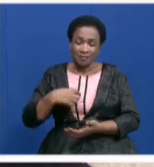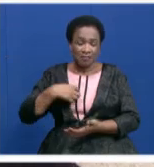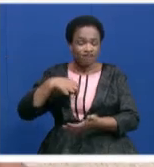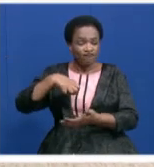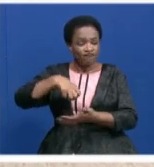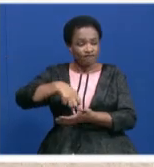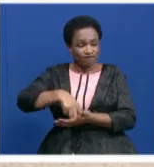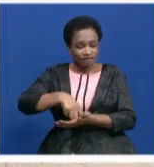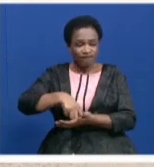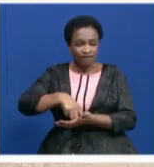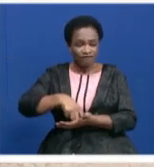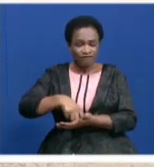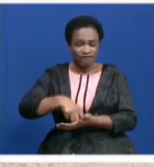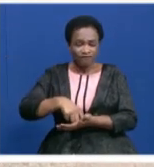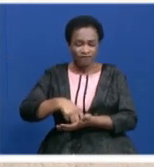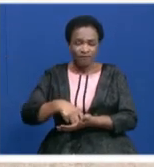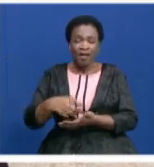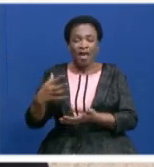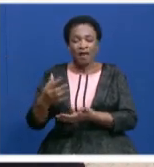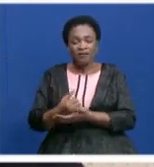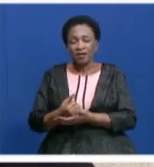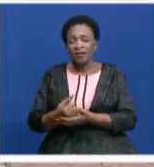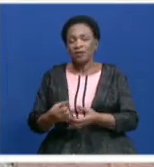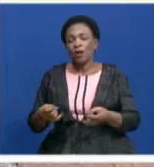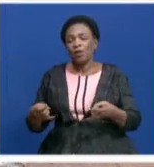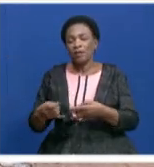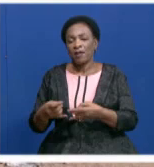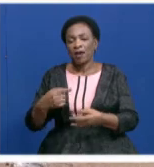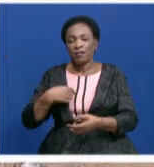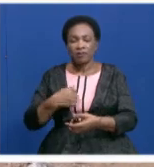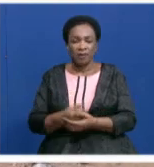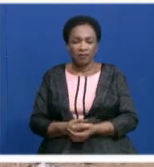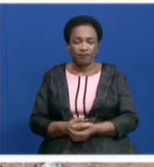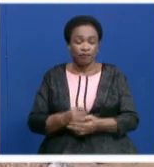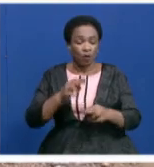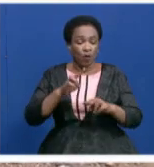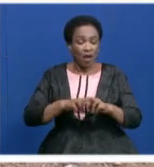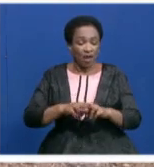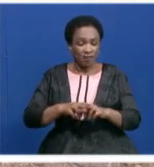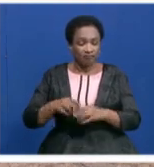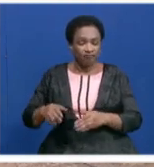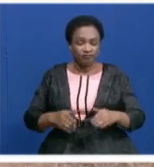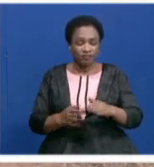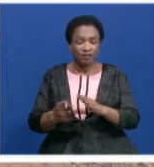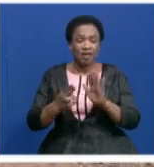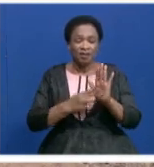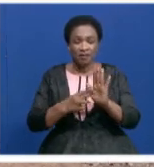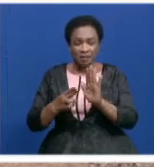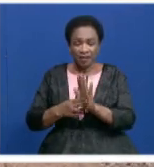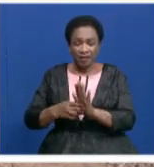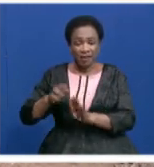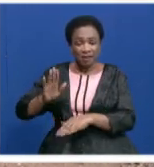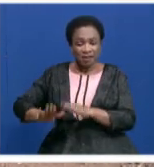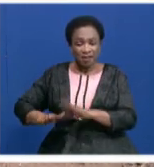magti ndio hiv aka amei kuning nao waki wa mtaa huo wa sab saba manisa ya singida